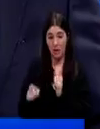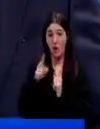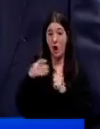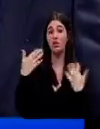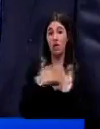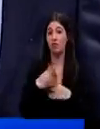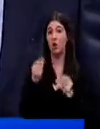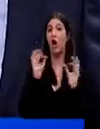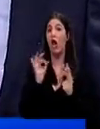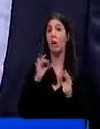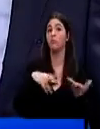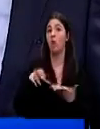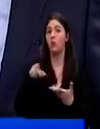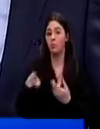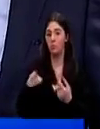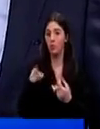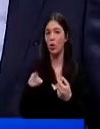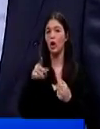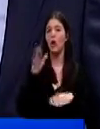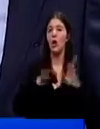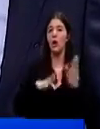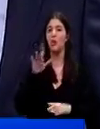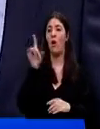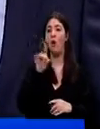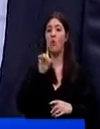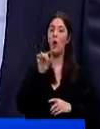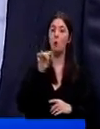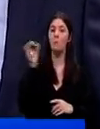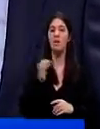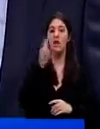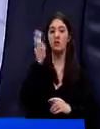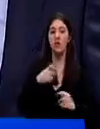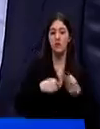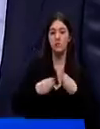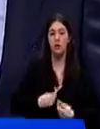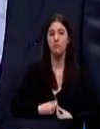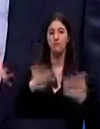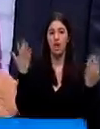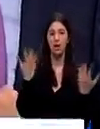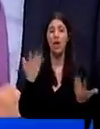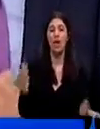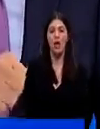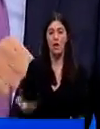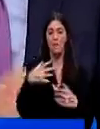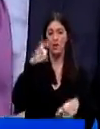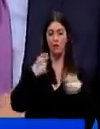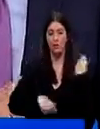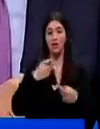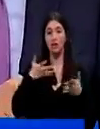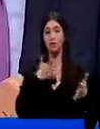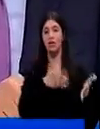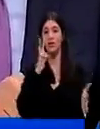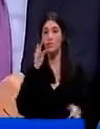gece önemli kısmı aşağı yukarı 10-11 milyar dolar piyasaya sürüldü. Merkez Bankası'nın